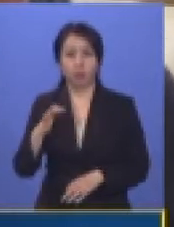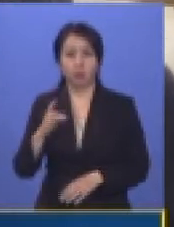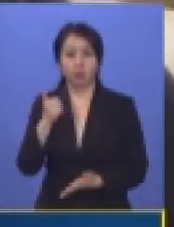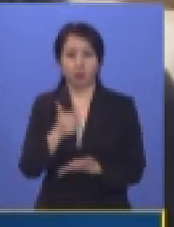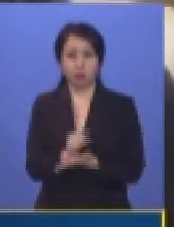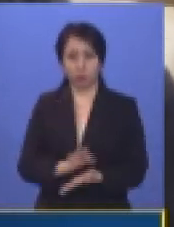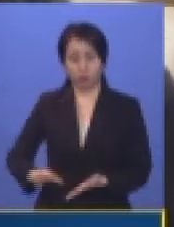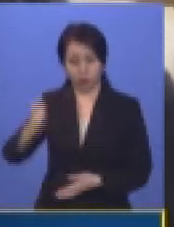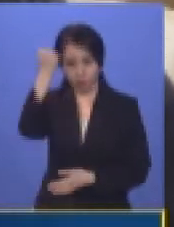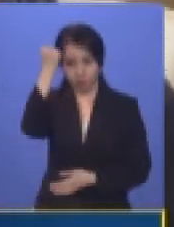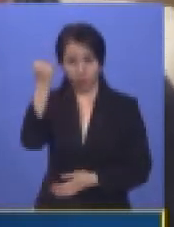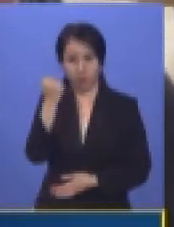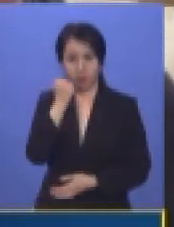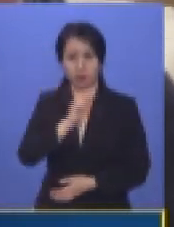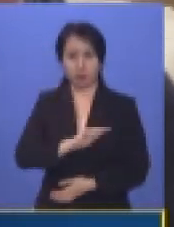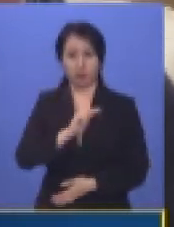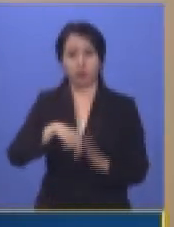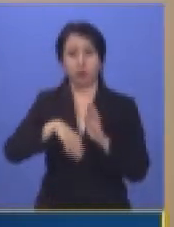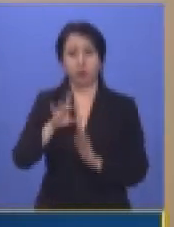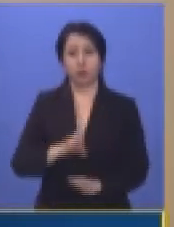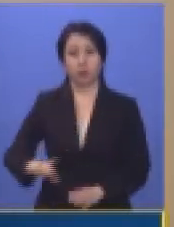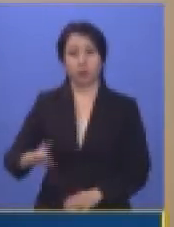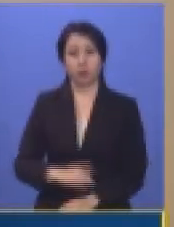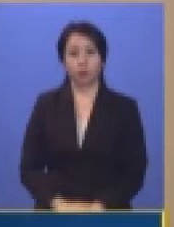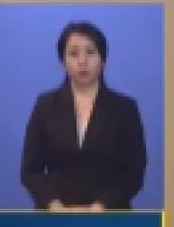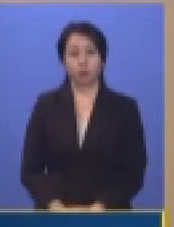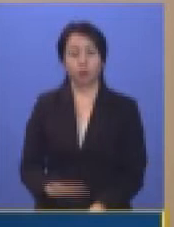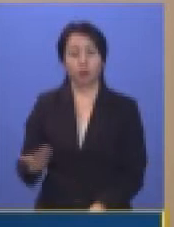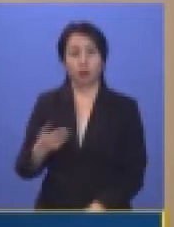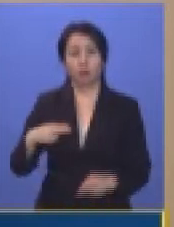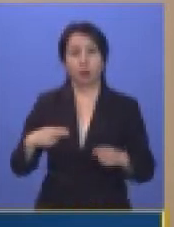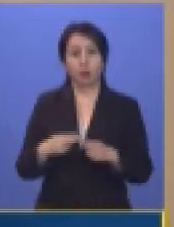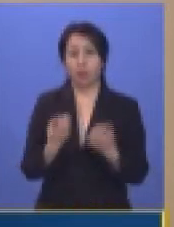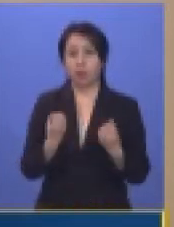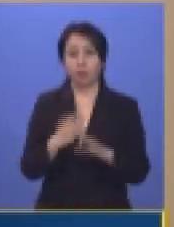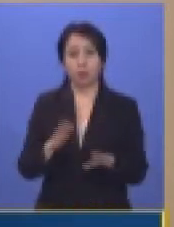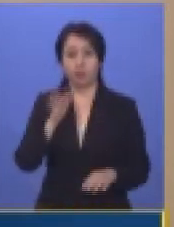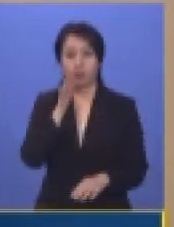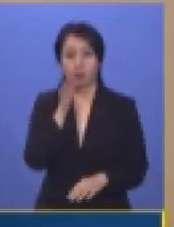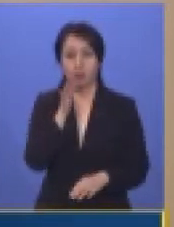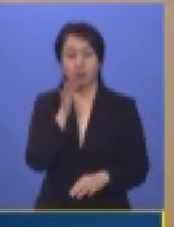области поблагодарил их за работу на благо региона. Мы преодолели непростые времена.